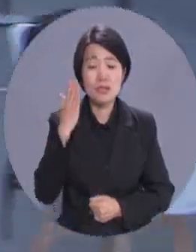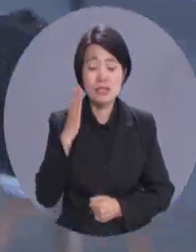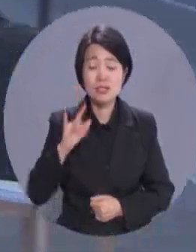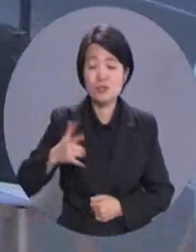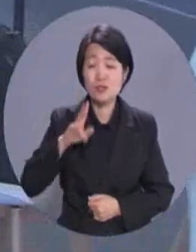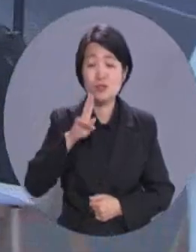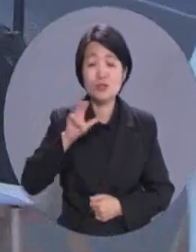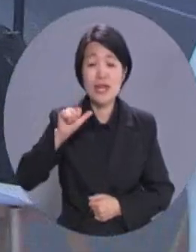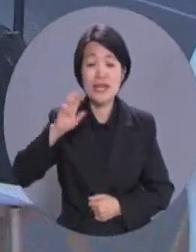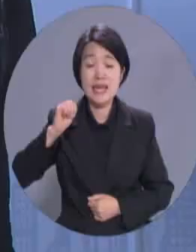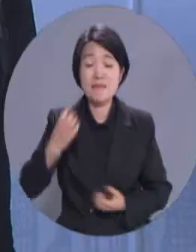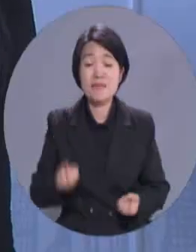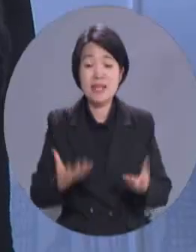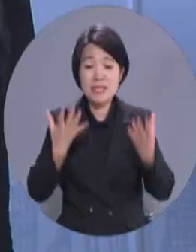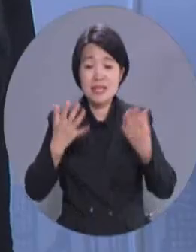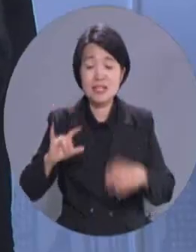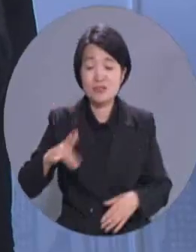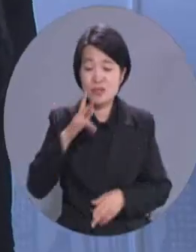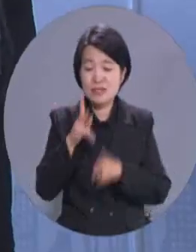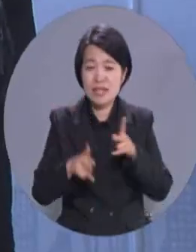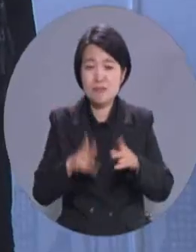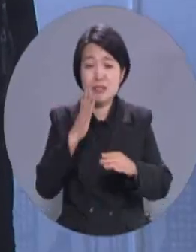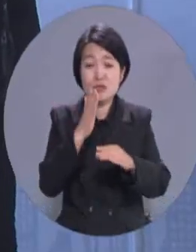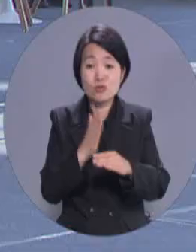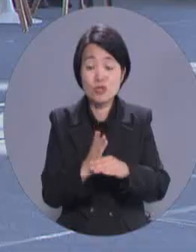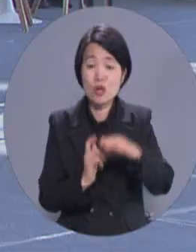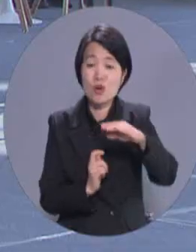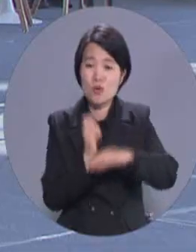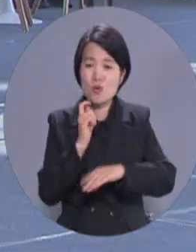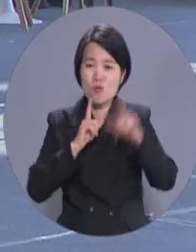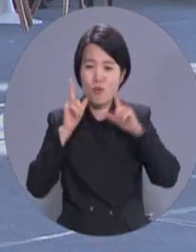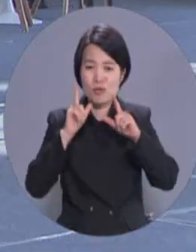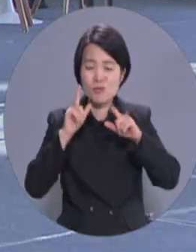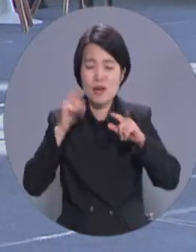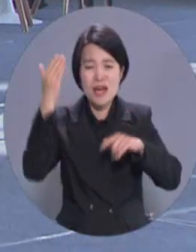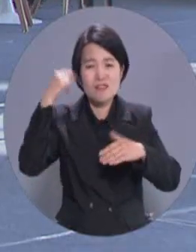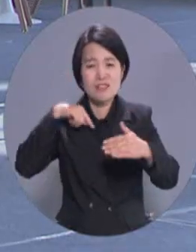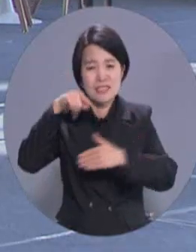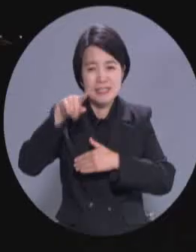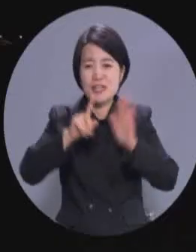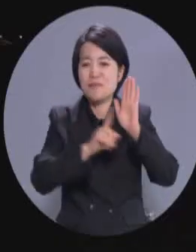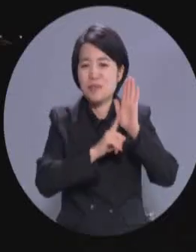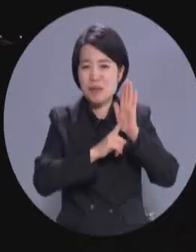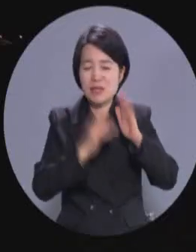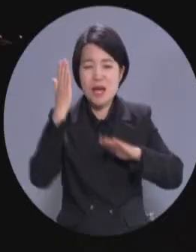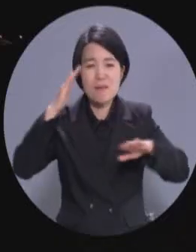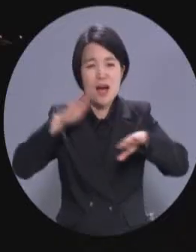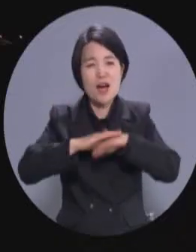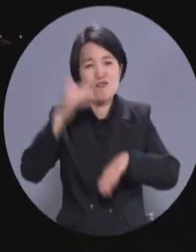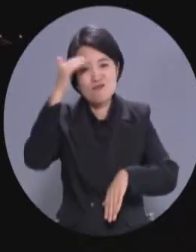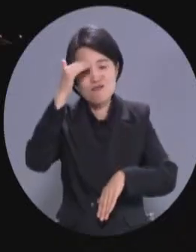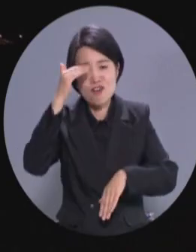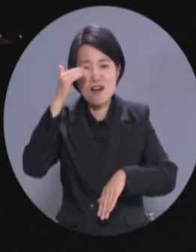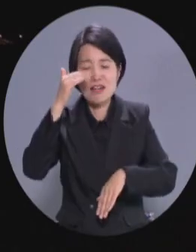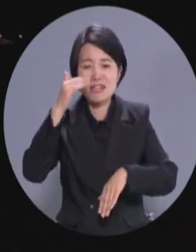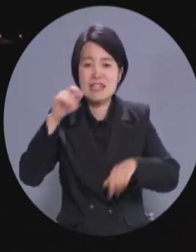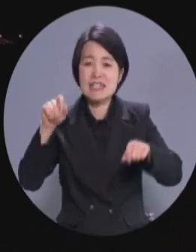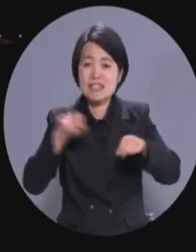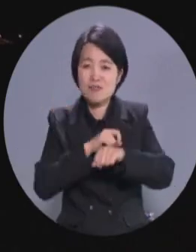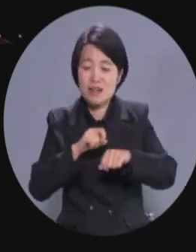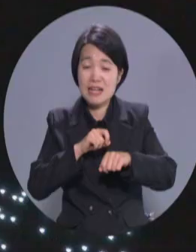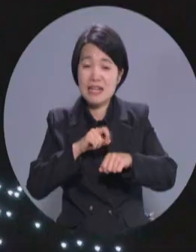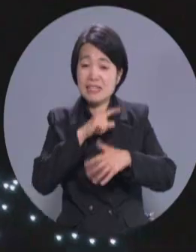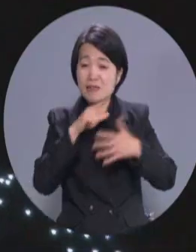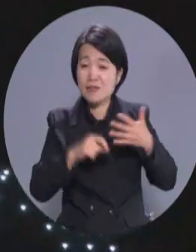드론 엑스포가 드론 산업의 메카 고의 이미지를 대외에 알렸고 야간 볼거리 관광 특화상품의